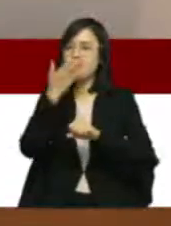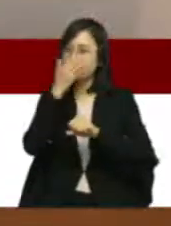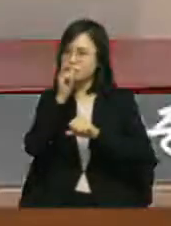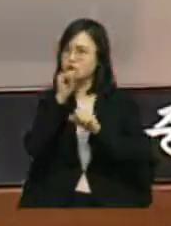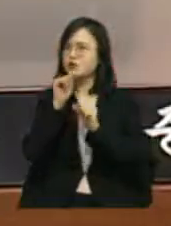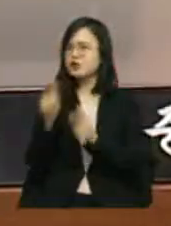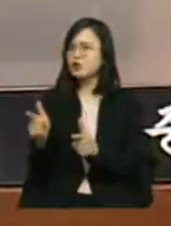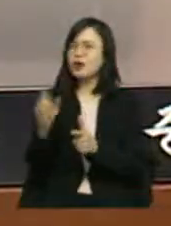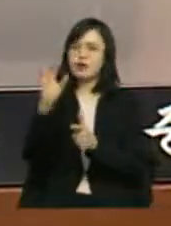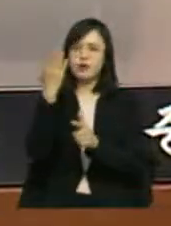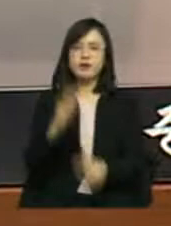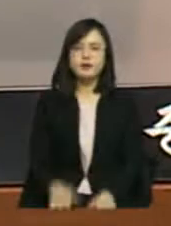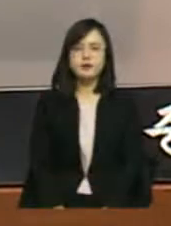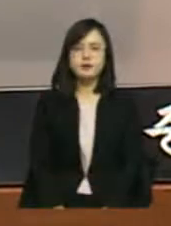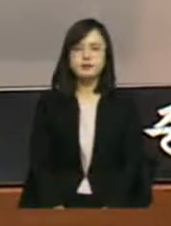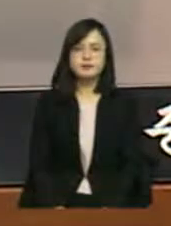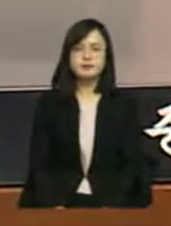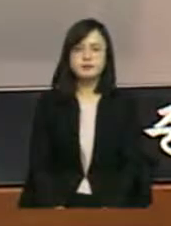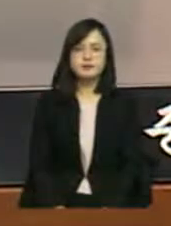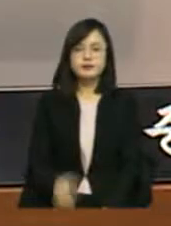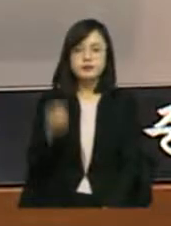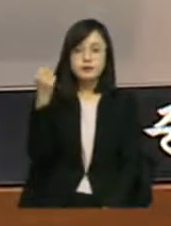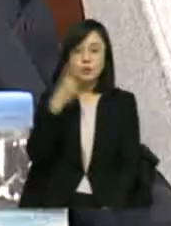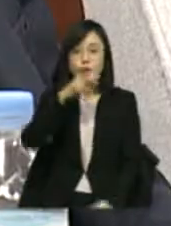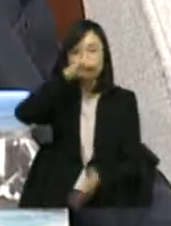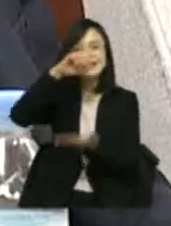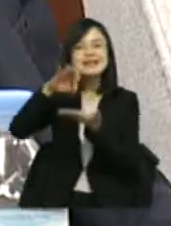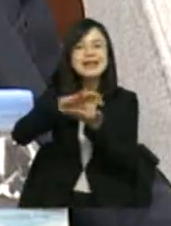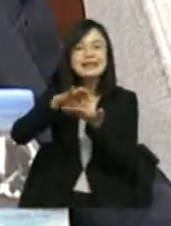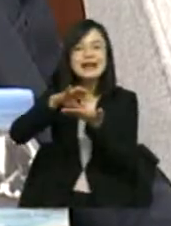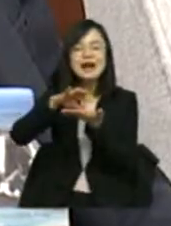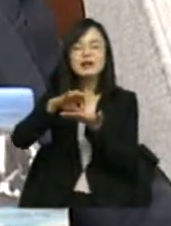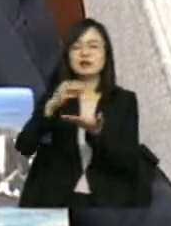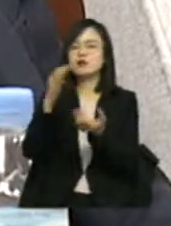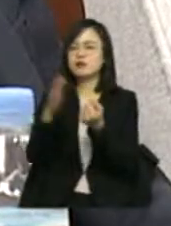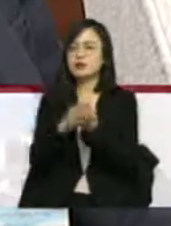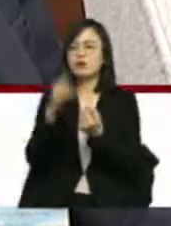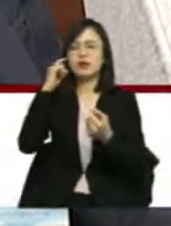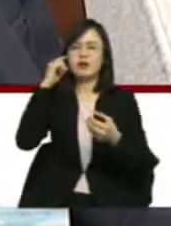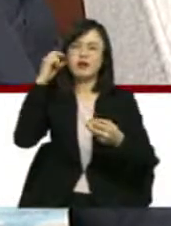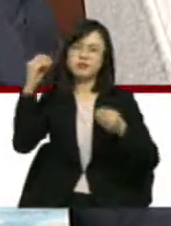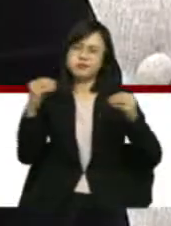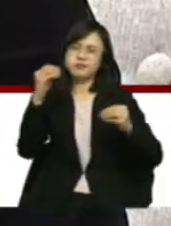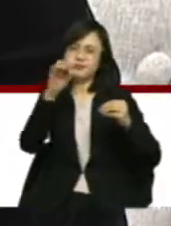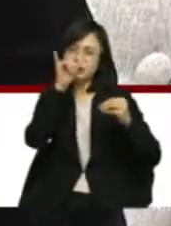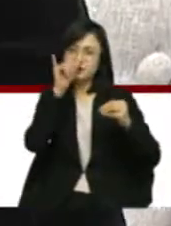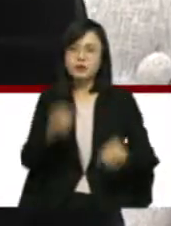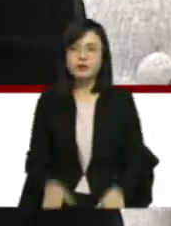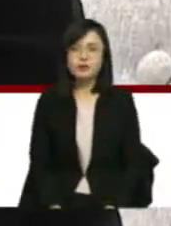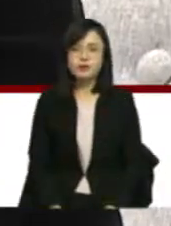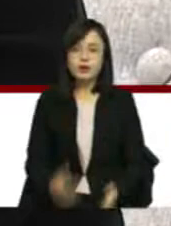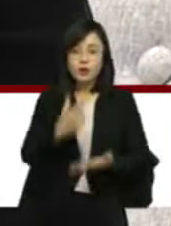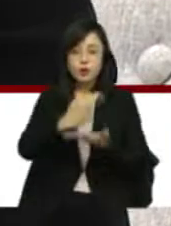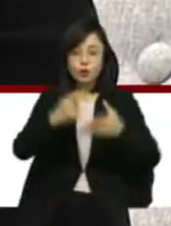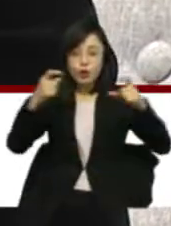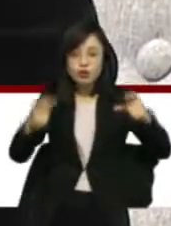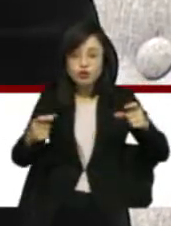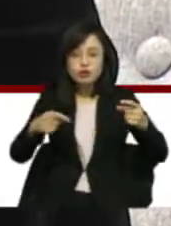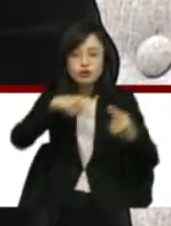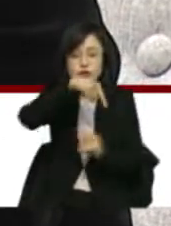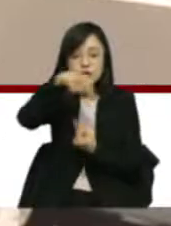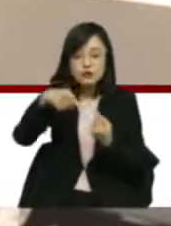조성하고자. 재원 마련을 두고도 충돌했습니다. 구재정 상황을 고려하면 예산 마련은 어렵다는 것이